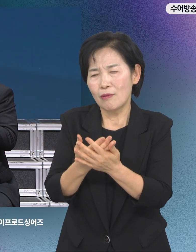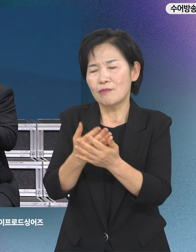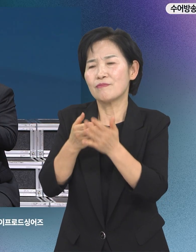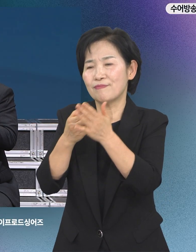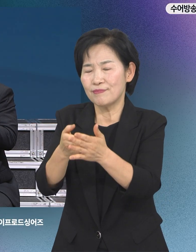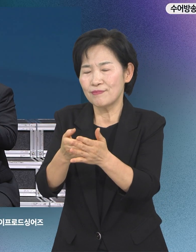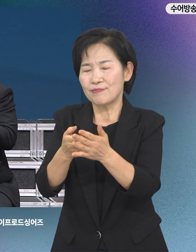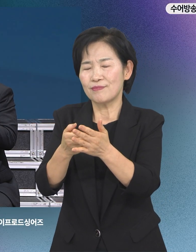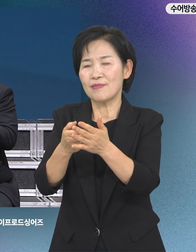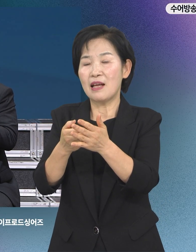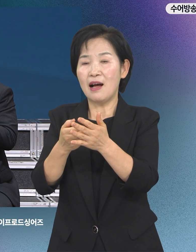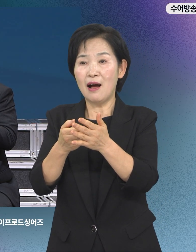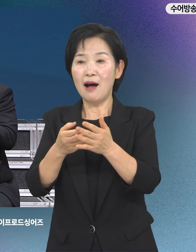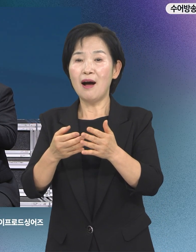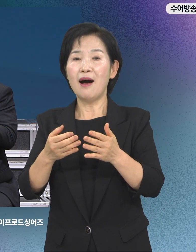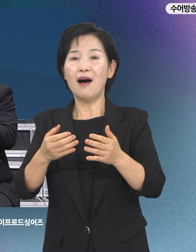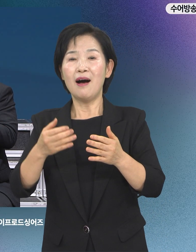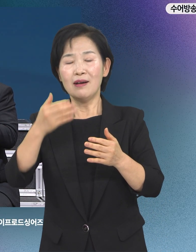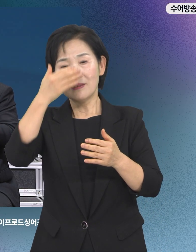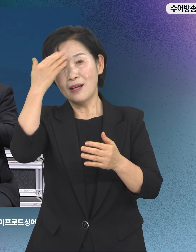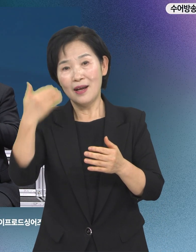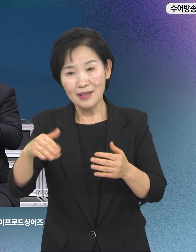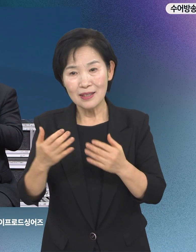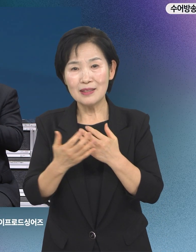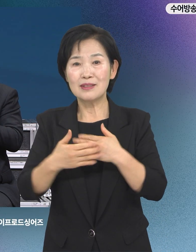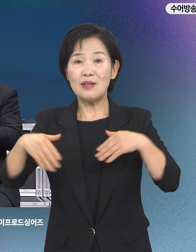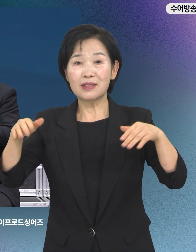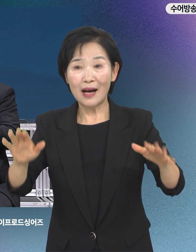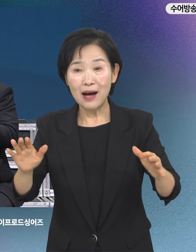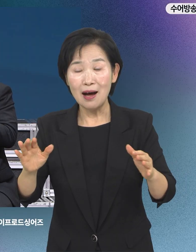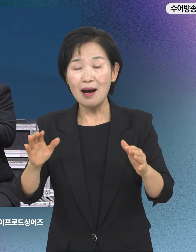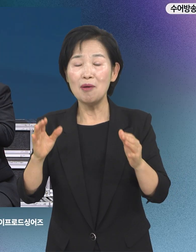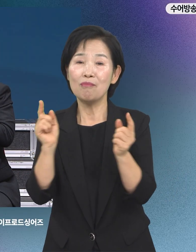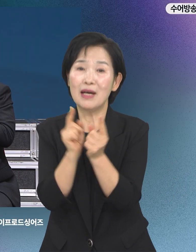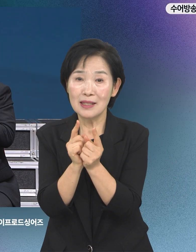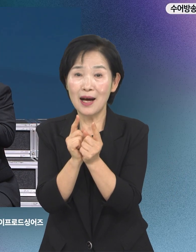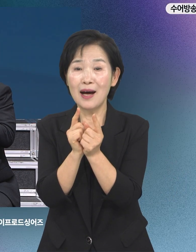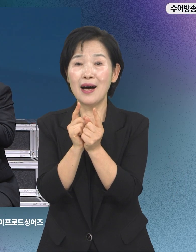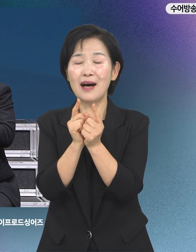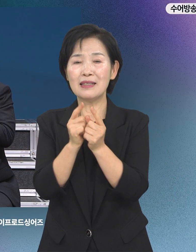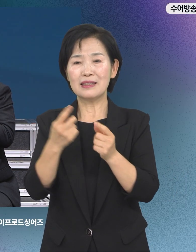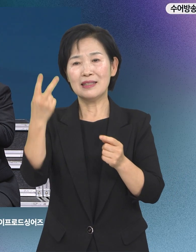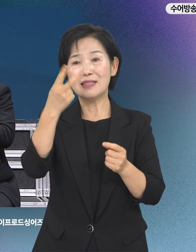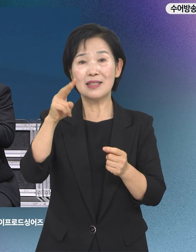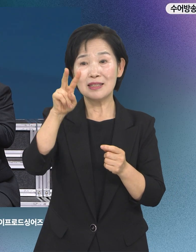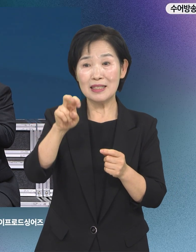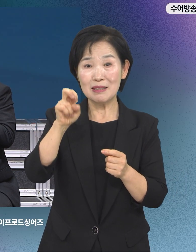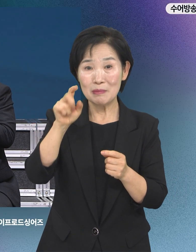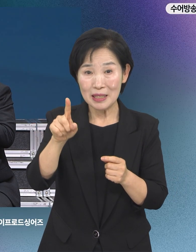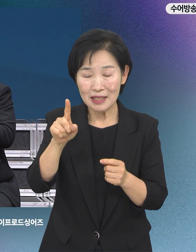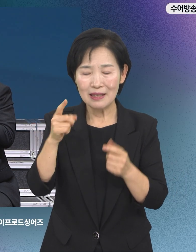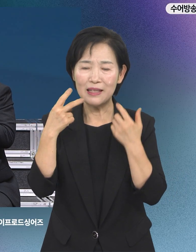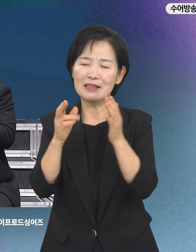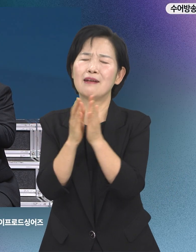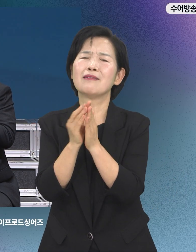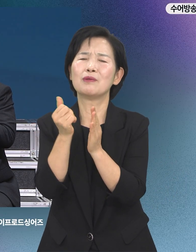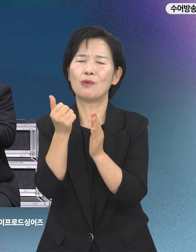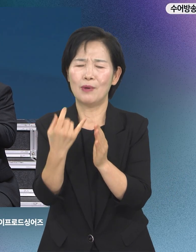죽음에서 살아난 천사를 만났던 때, 그때도 바로 2021년 단위의